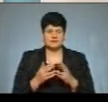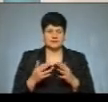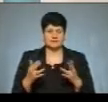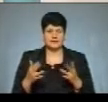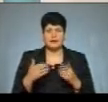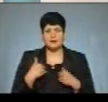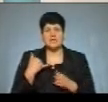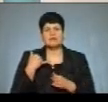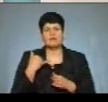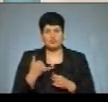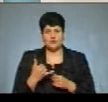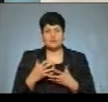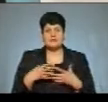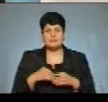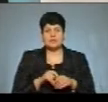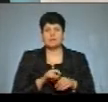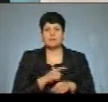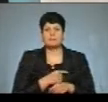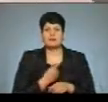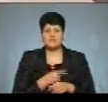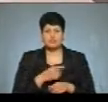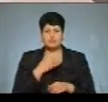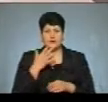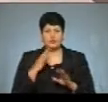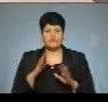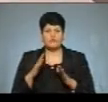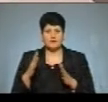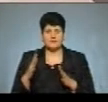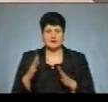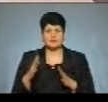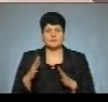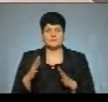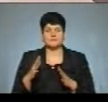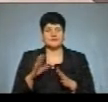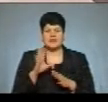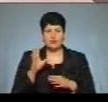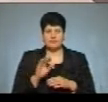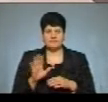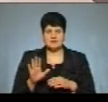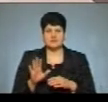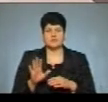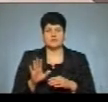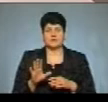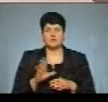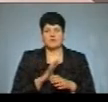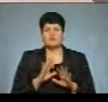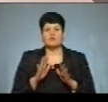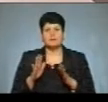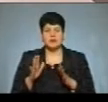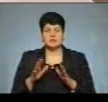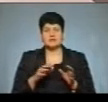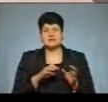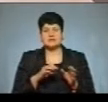ми інформуємо сімейну медицину у багатьох випадках, не у всіх, тому що іноді бувають такі випадки, що